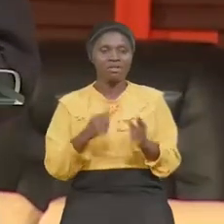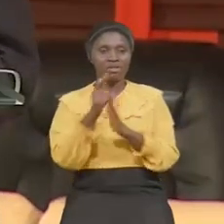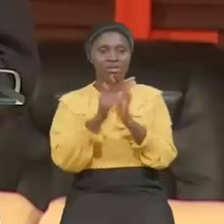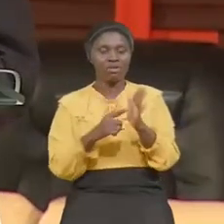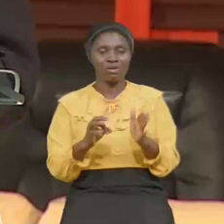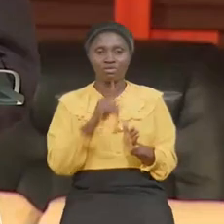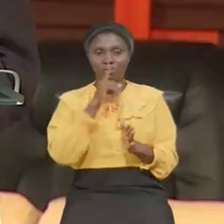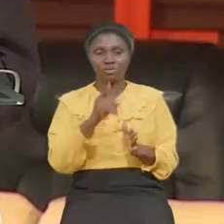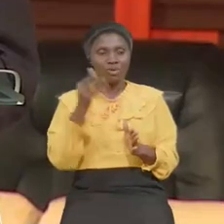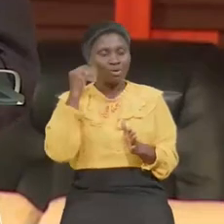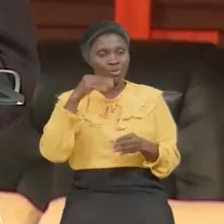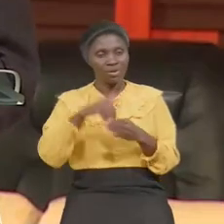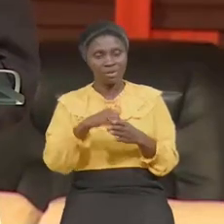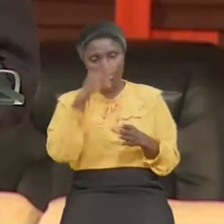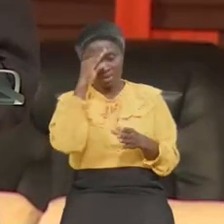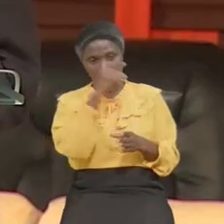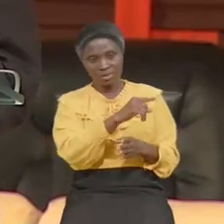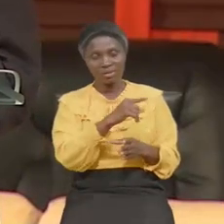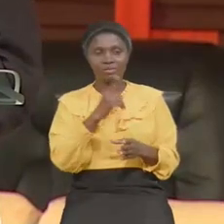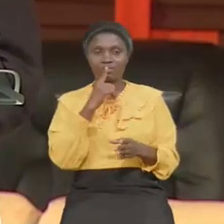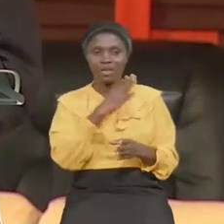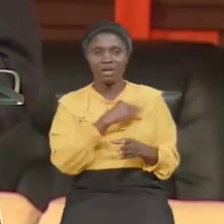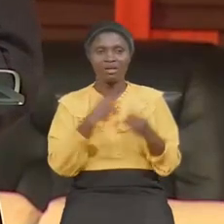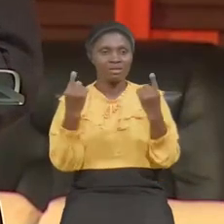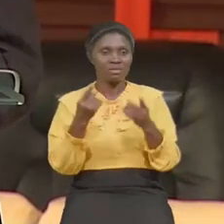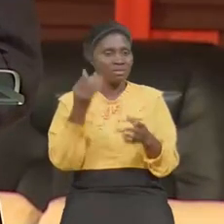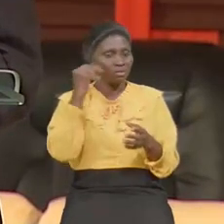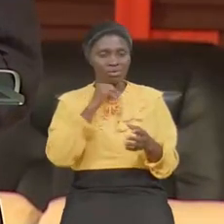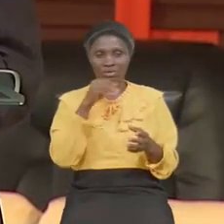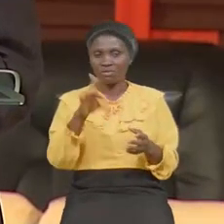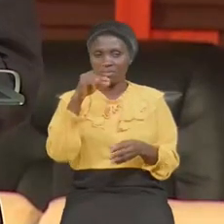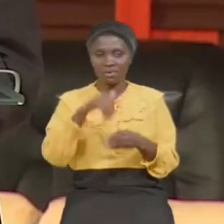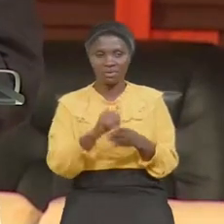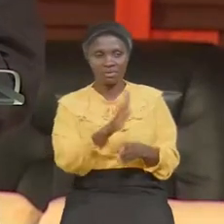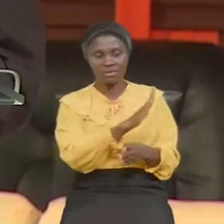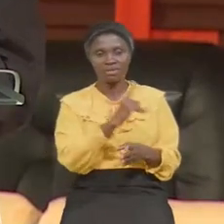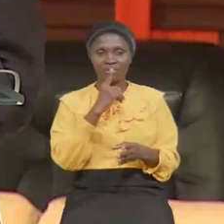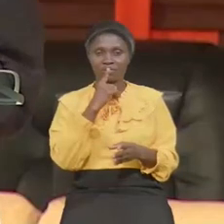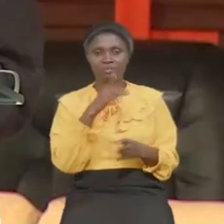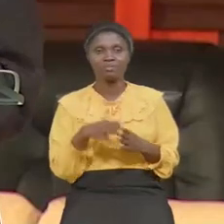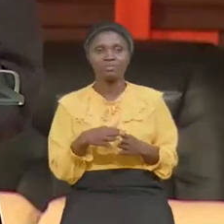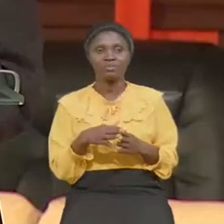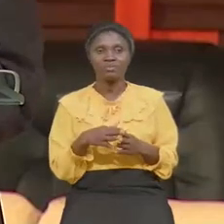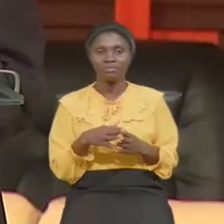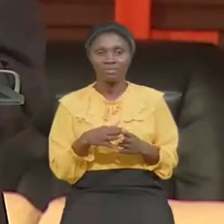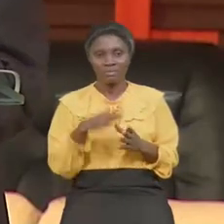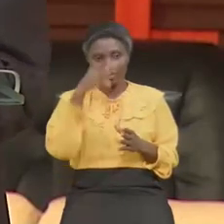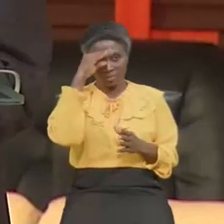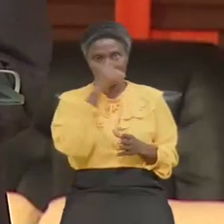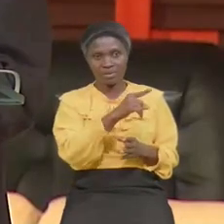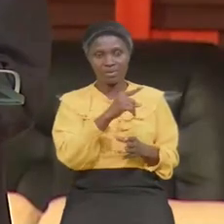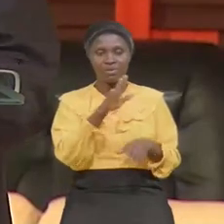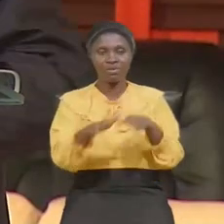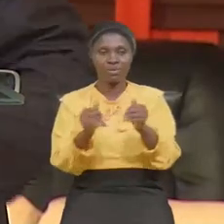trouvée sur ses lèvres. Il a marché avec moi dans la paix et dans la droiture. Et